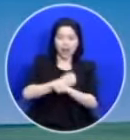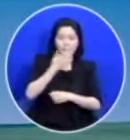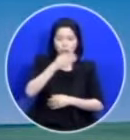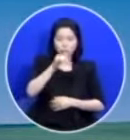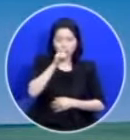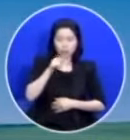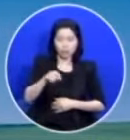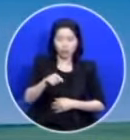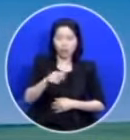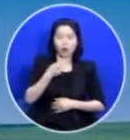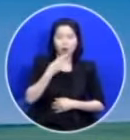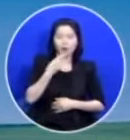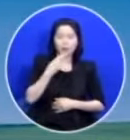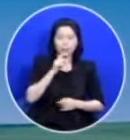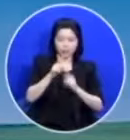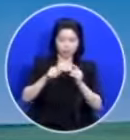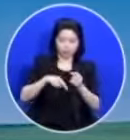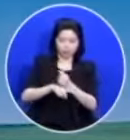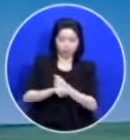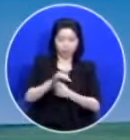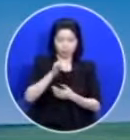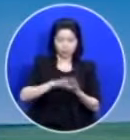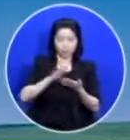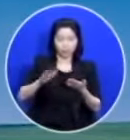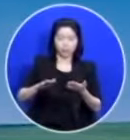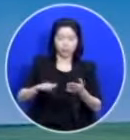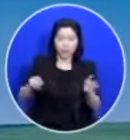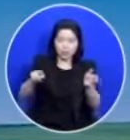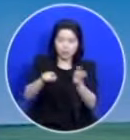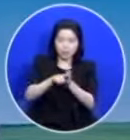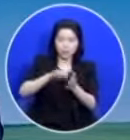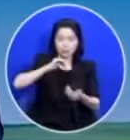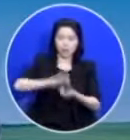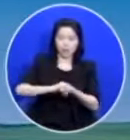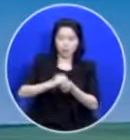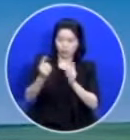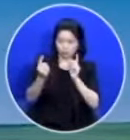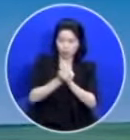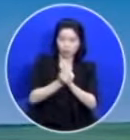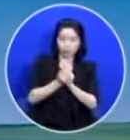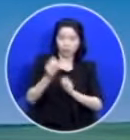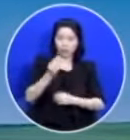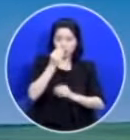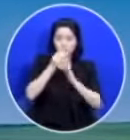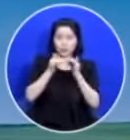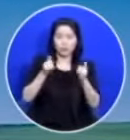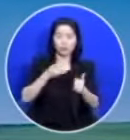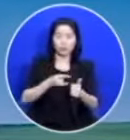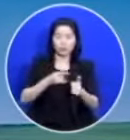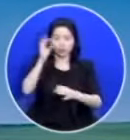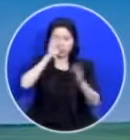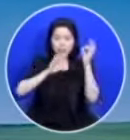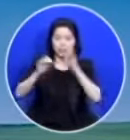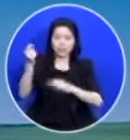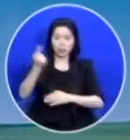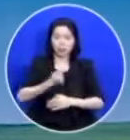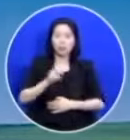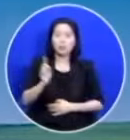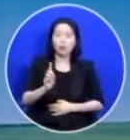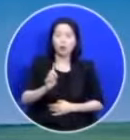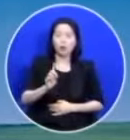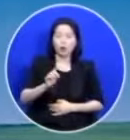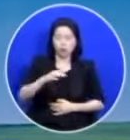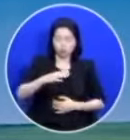없다는 거예요 믿음의 한계에 직면한 성도에게 찾아오는 것이